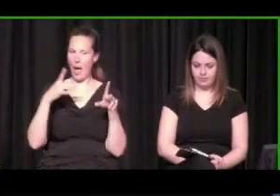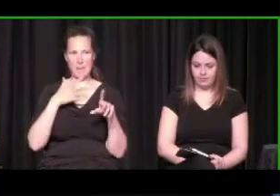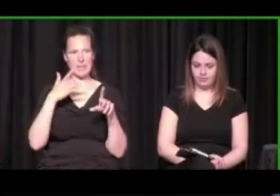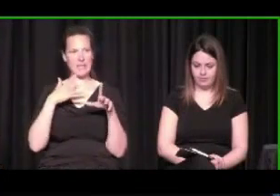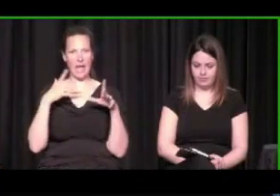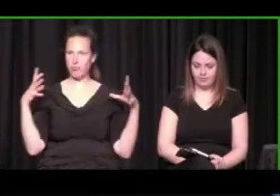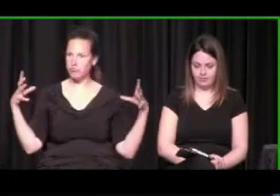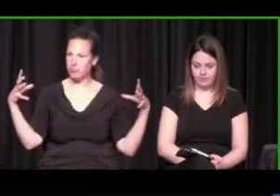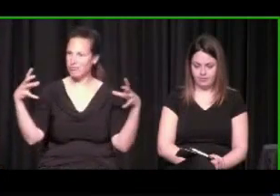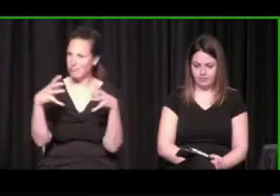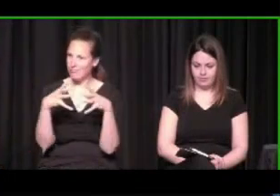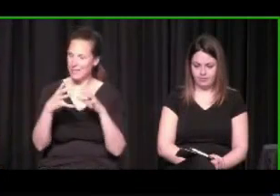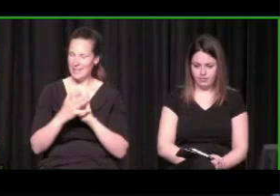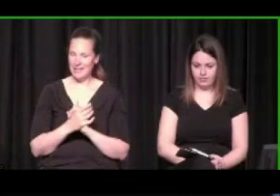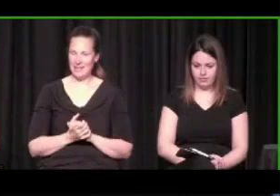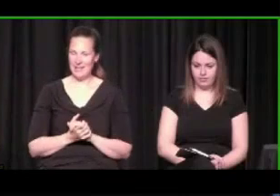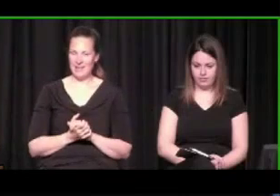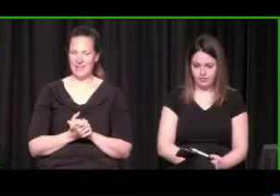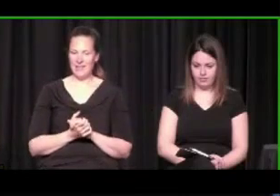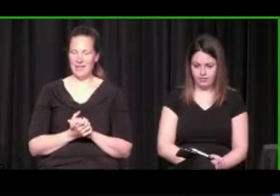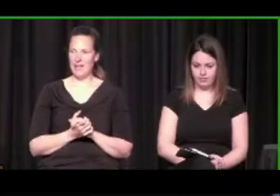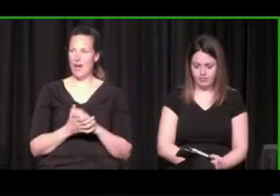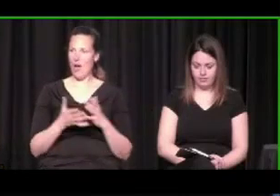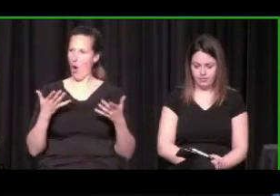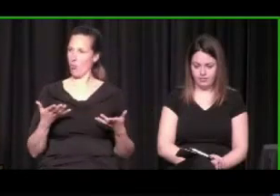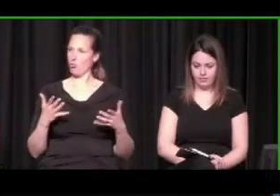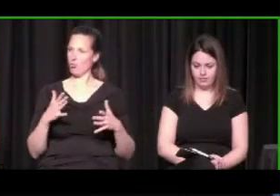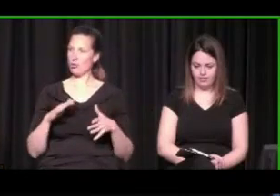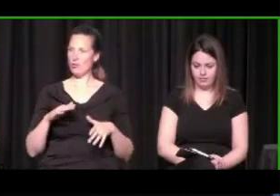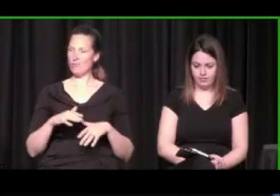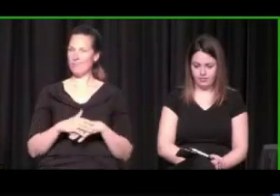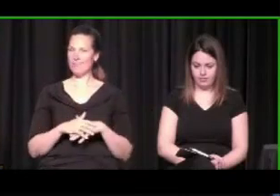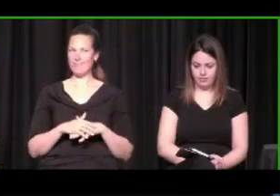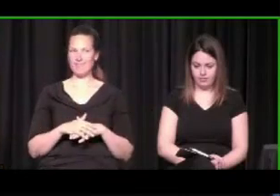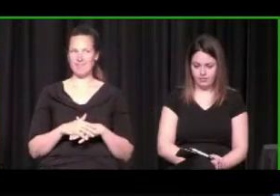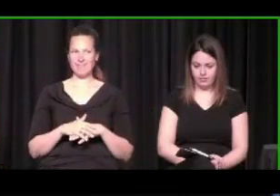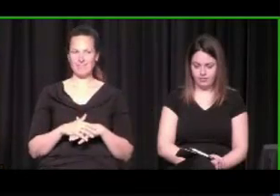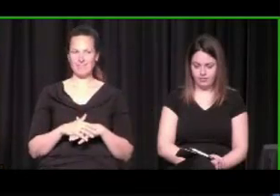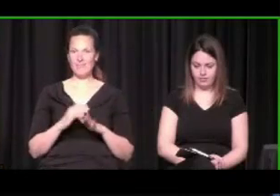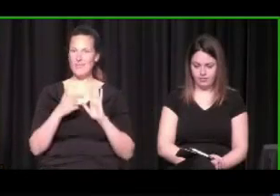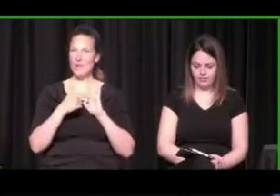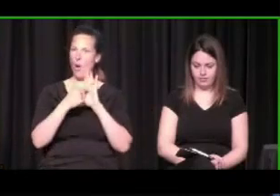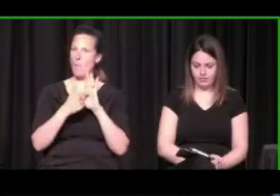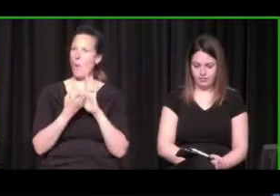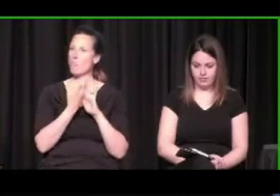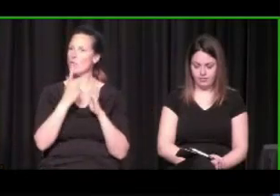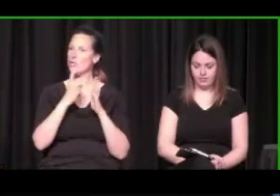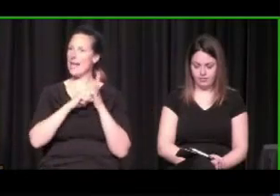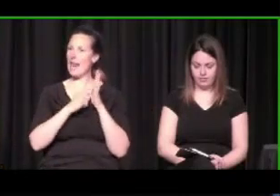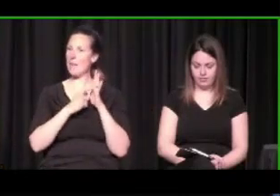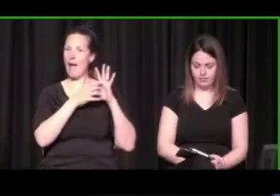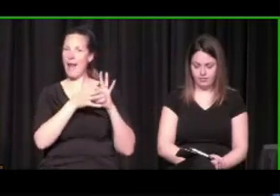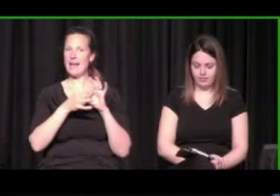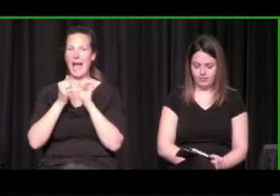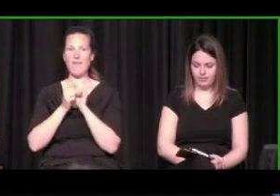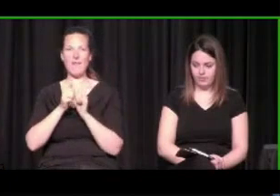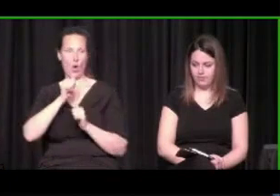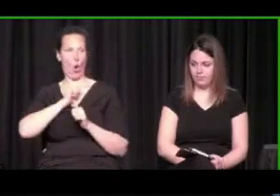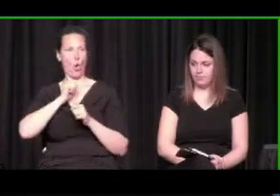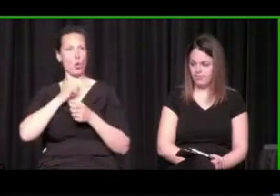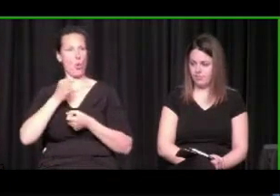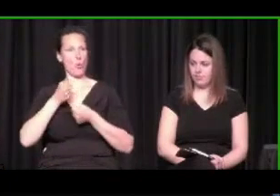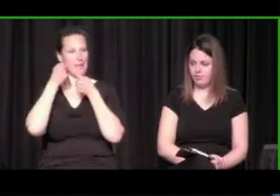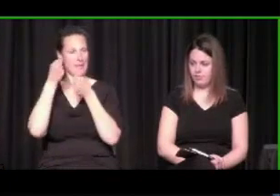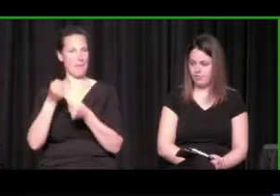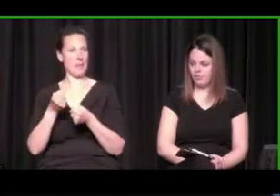nous rallie tous. Donc, je vous présente en fait certains éléments reliés à l'autodétermination des personnes